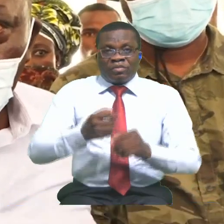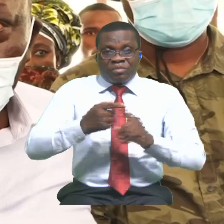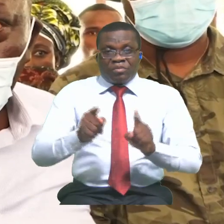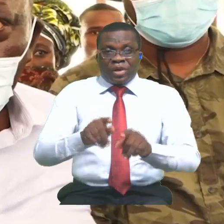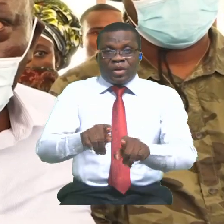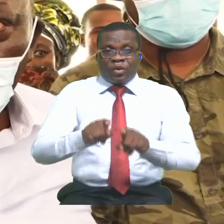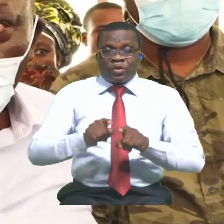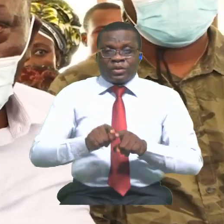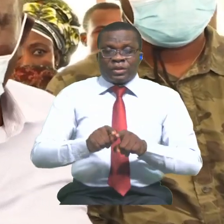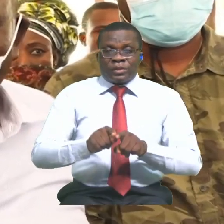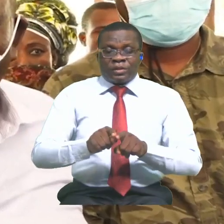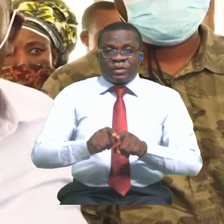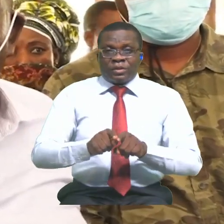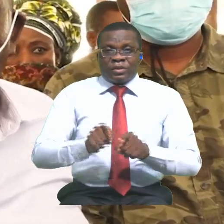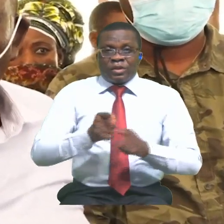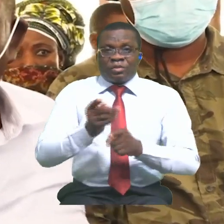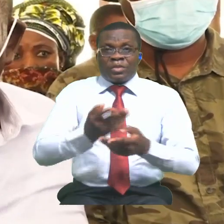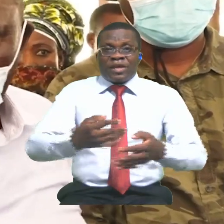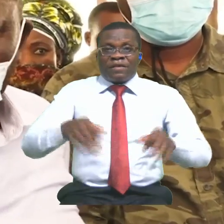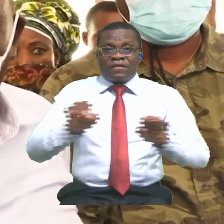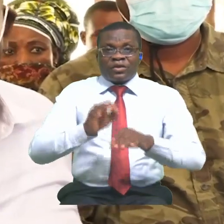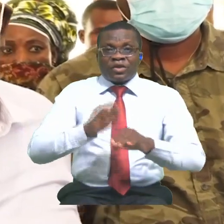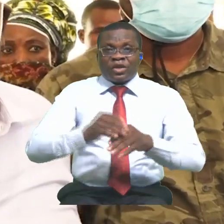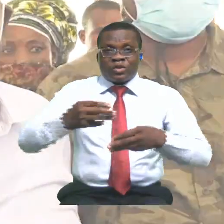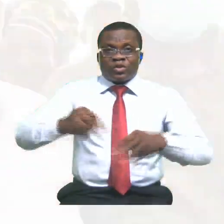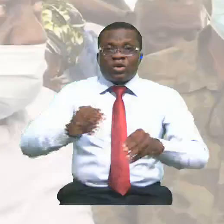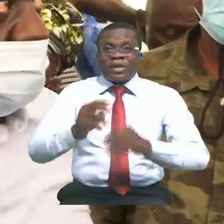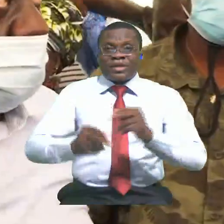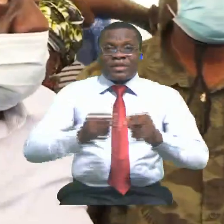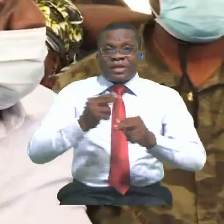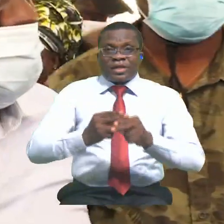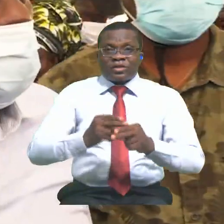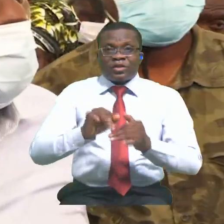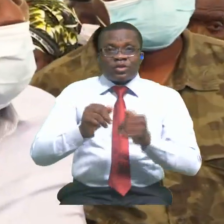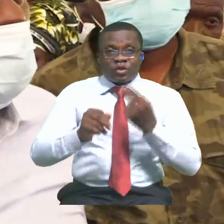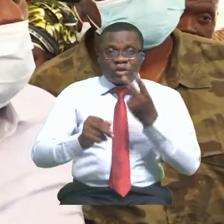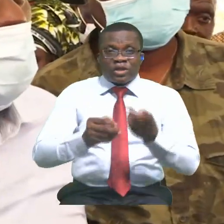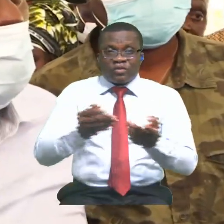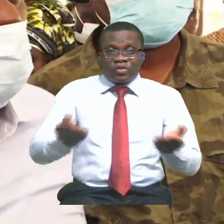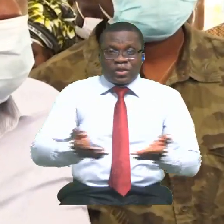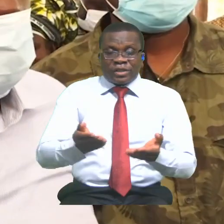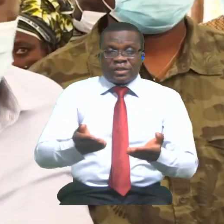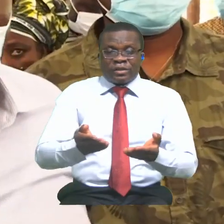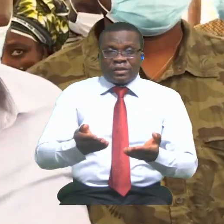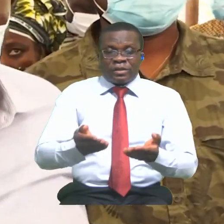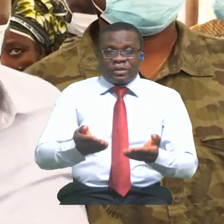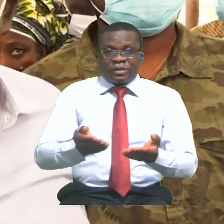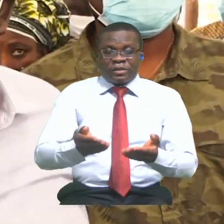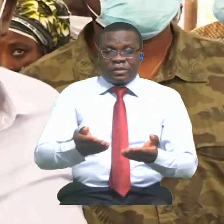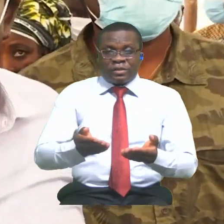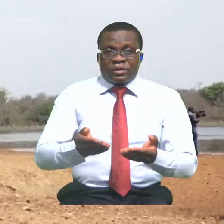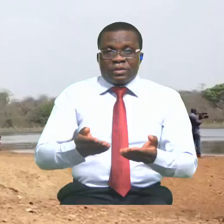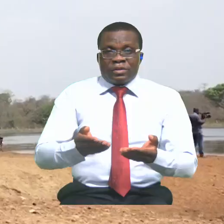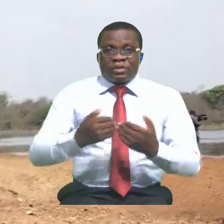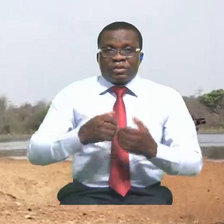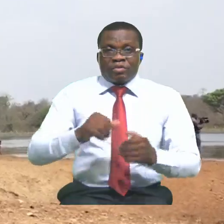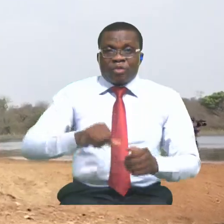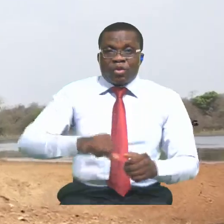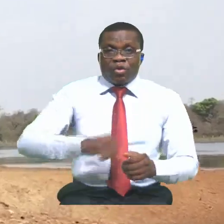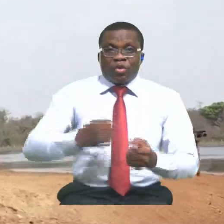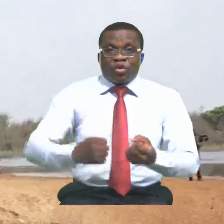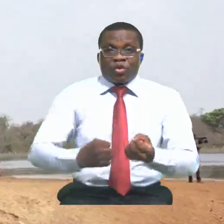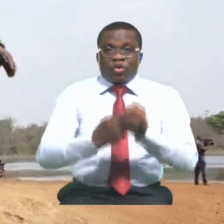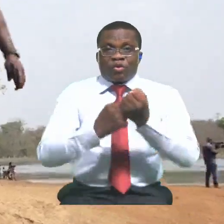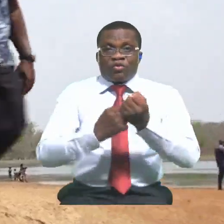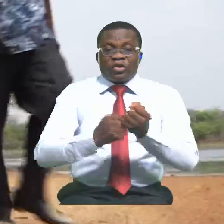aussi bien valorisé sur le marché national. Ce que j'ai vu ici me réconforte. Réconfortée,